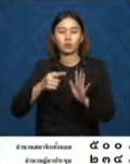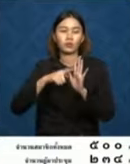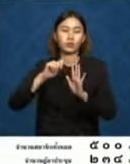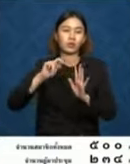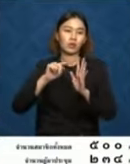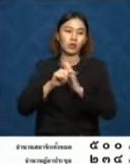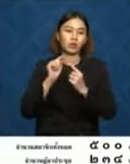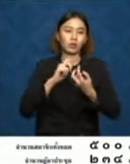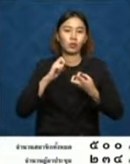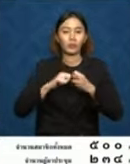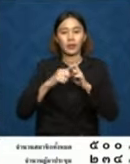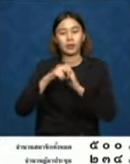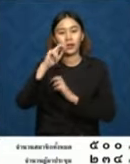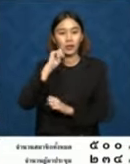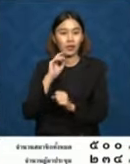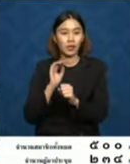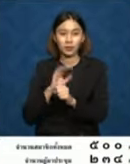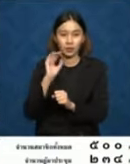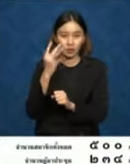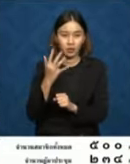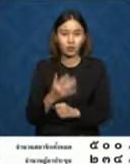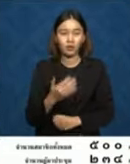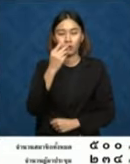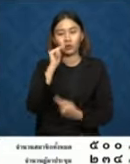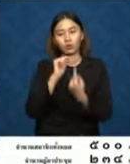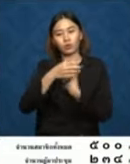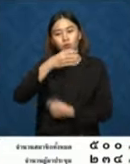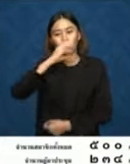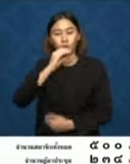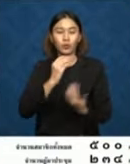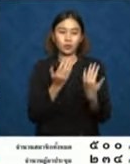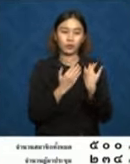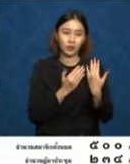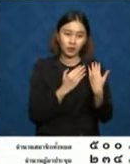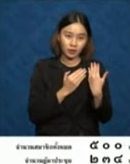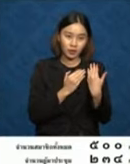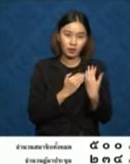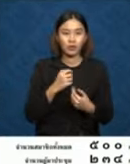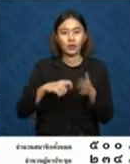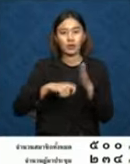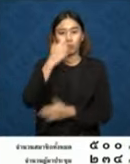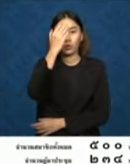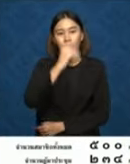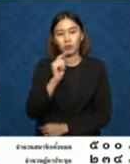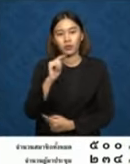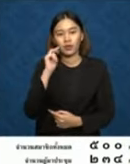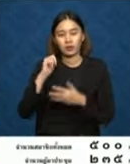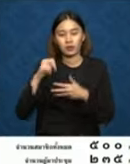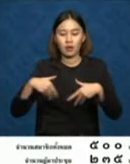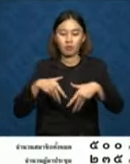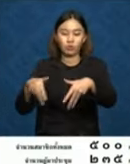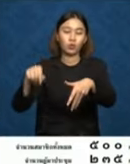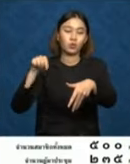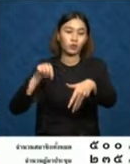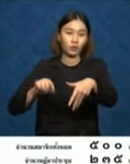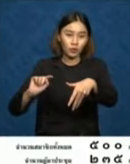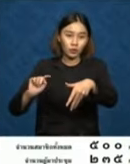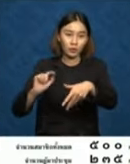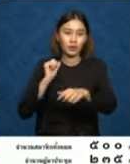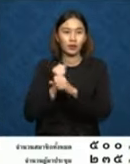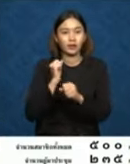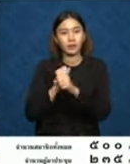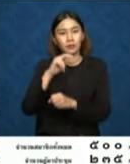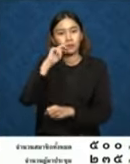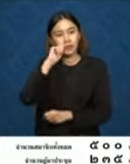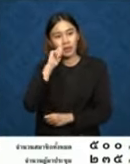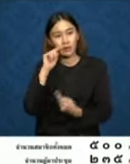งปัญหาการขาดแคลนน้ำประปาเพื่ออุปโภคบริโภคอันมีสาเหตุมาจากแหล่งน้ำบนดินที่ใช้ผลิต